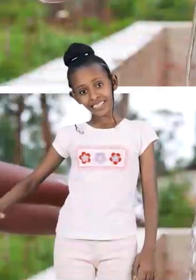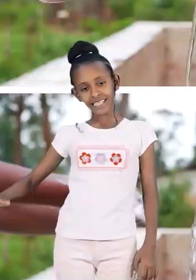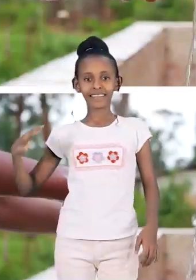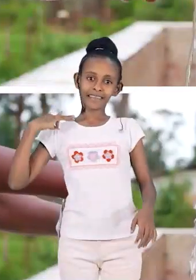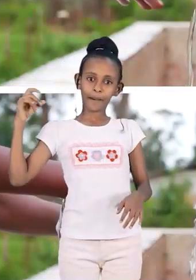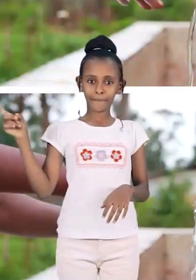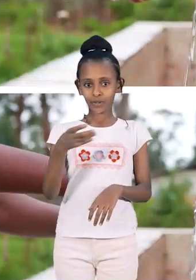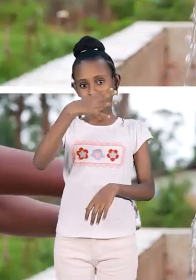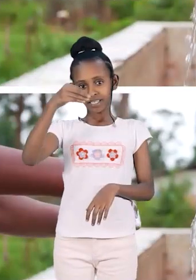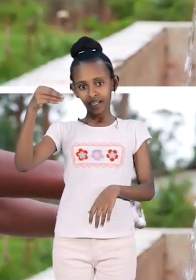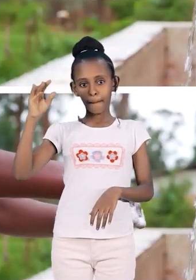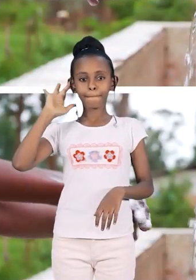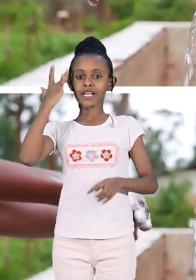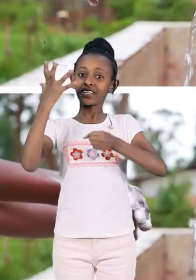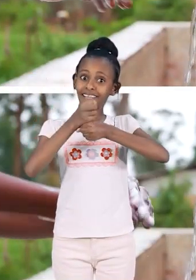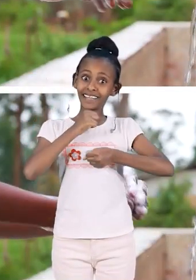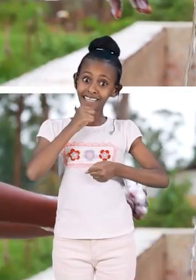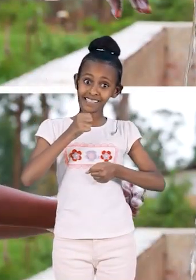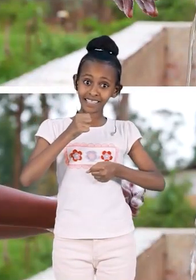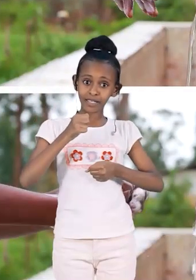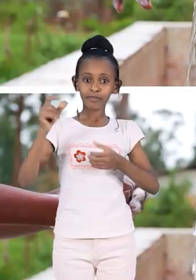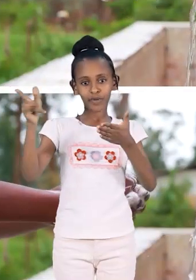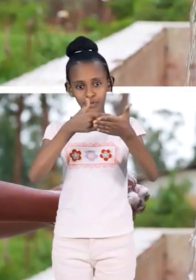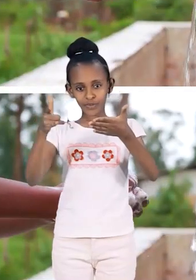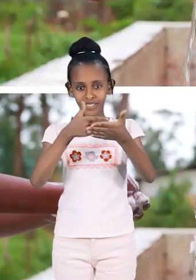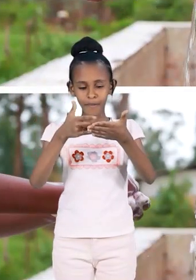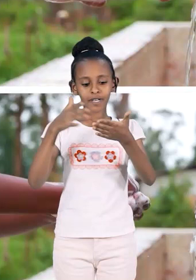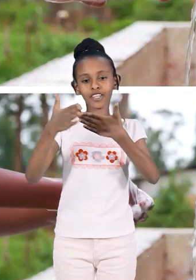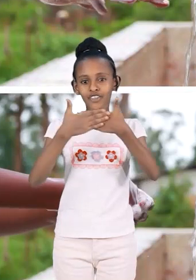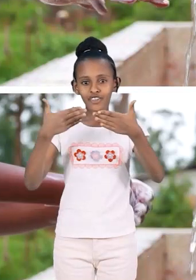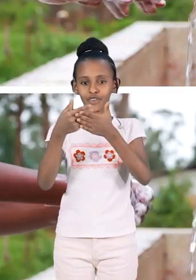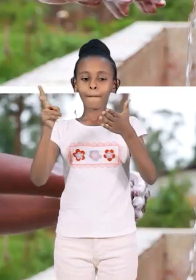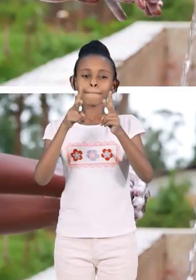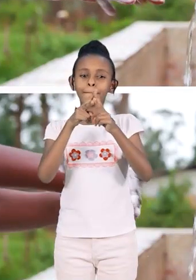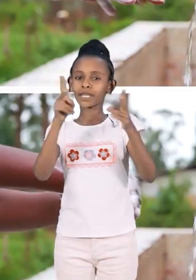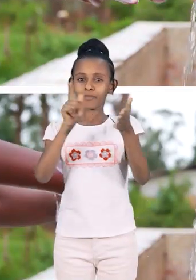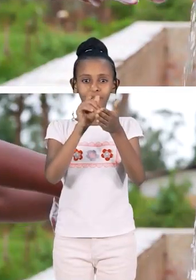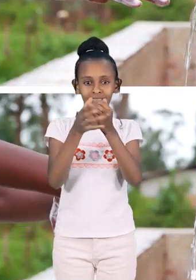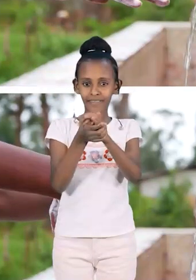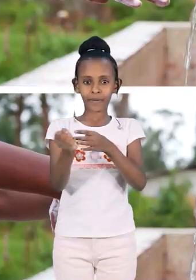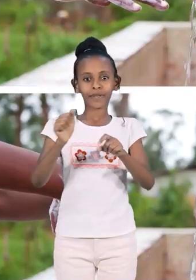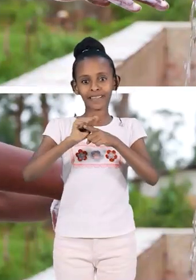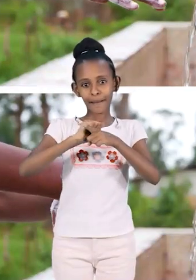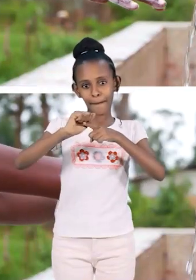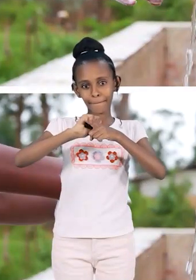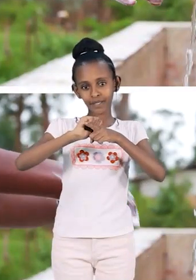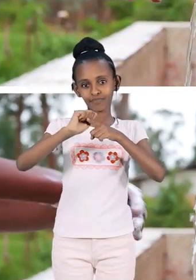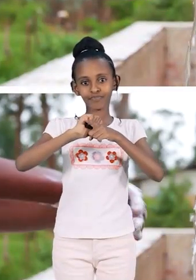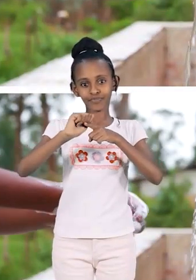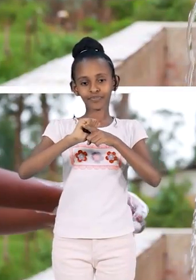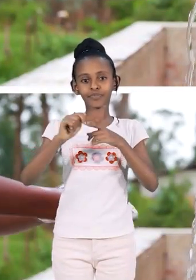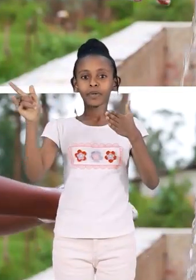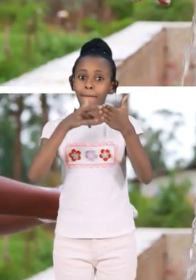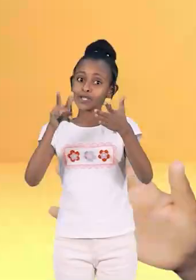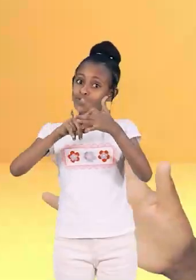ijolle fayya akkatanu fi dukkumni akkanu hin qabneef faru farsa harka keenya sirritti